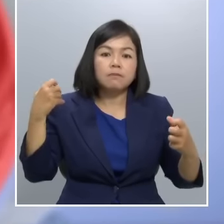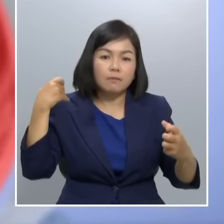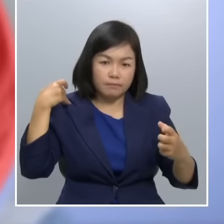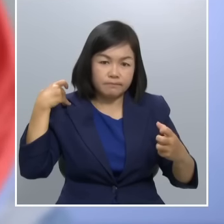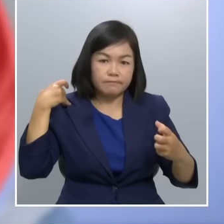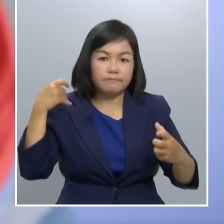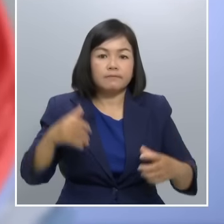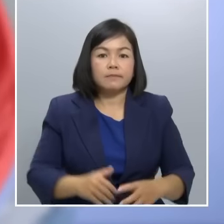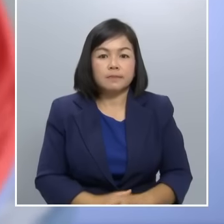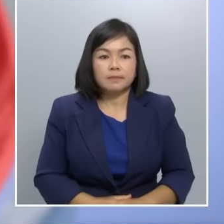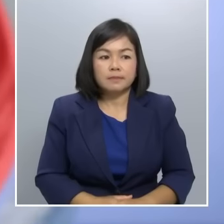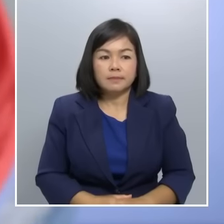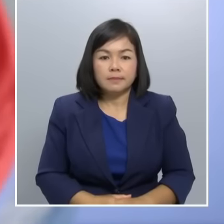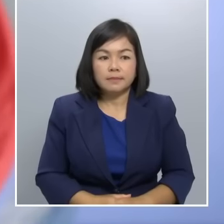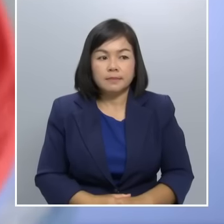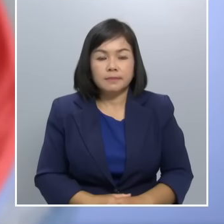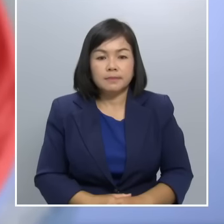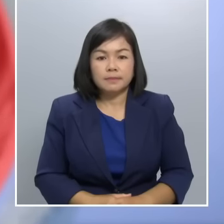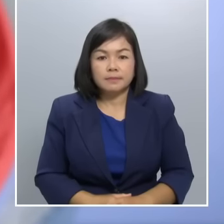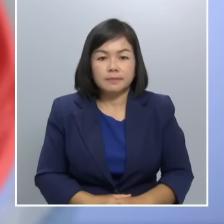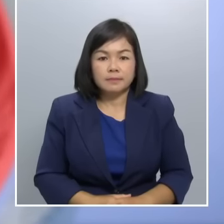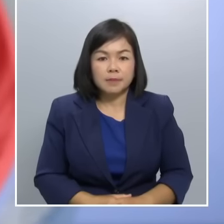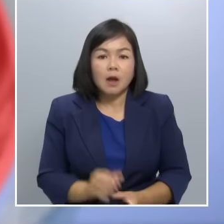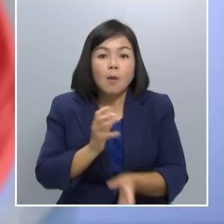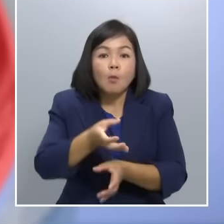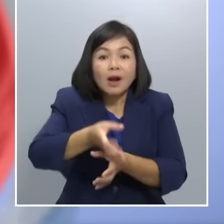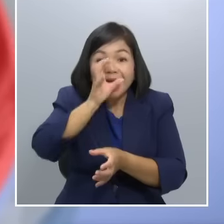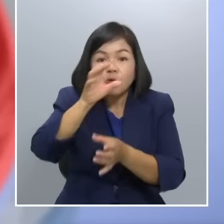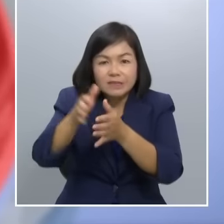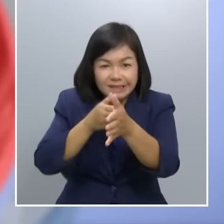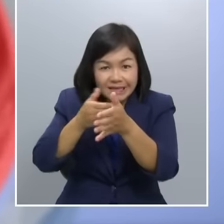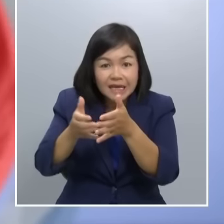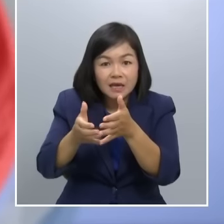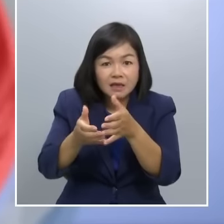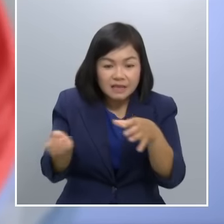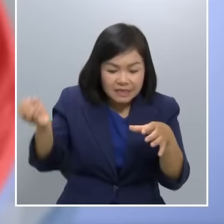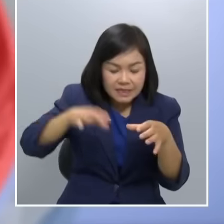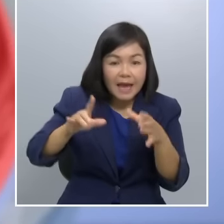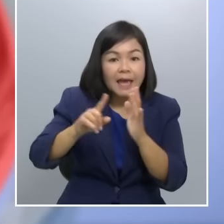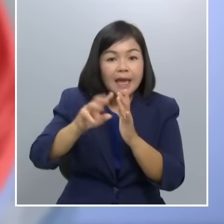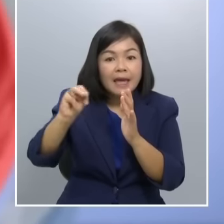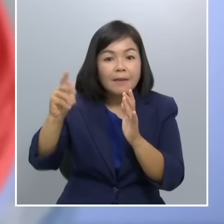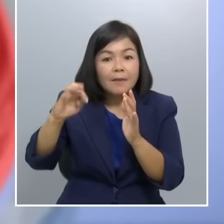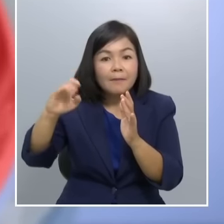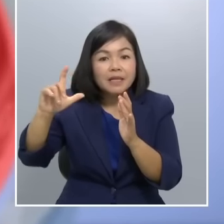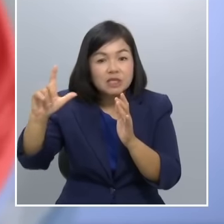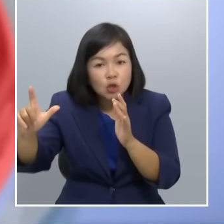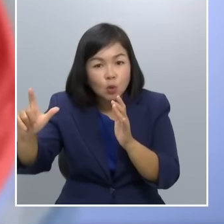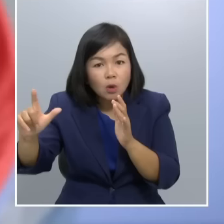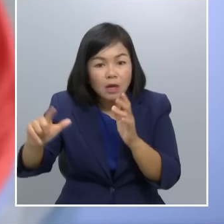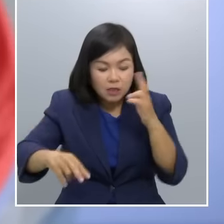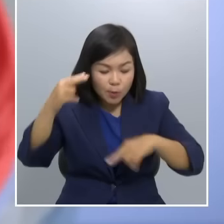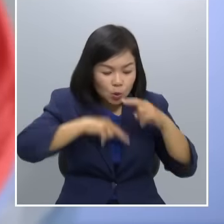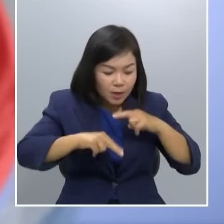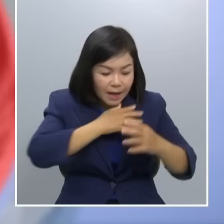ครับอืนี่คือถ้าเกิดว่าไปเจอว่ามันยังเยอะอยู่เนี่ยอย่างน้อยเค้ายังเอาออกมาได้ค่ะใช่มั้ยเค้าจะใช้